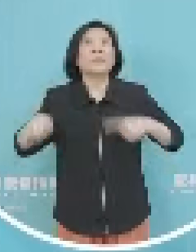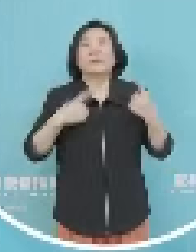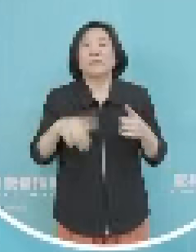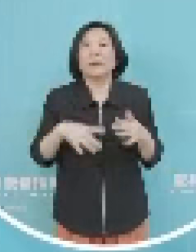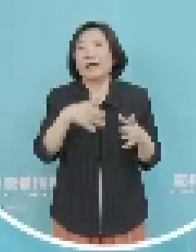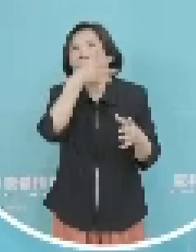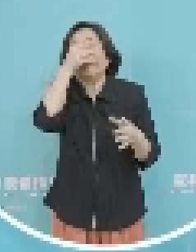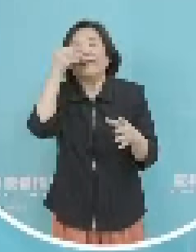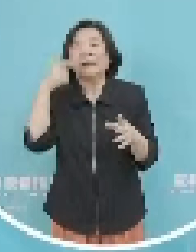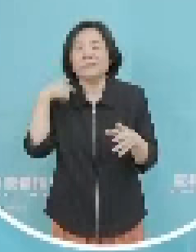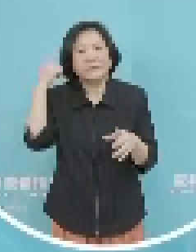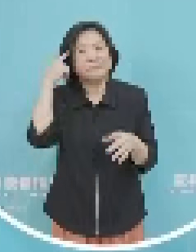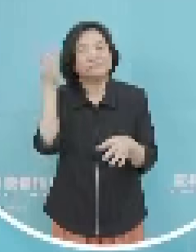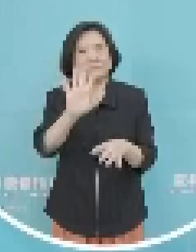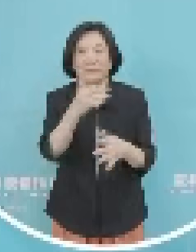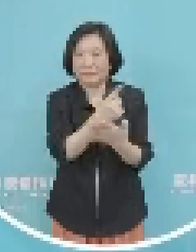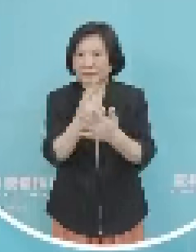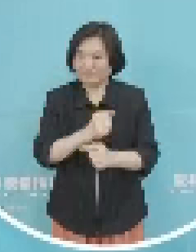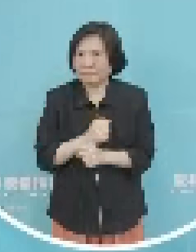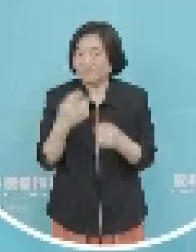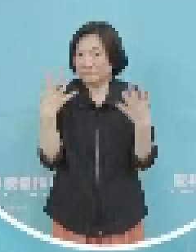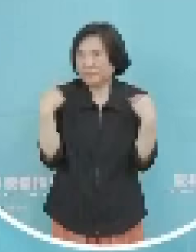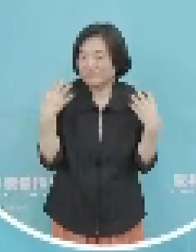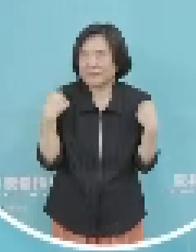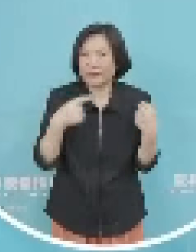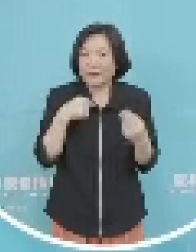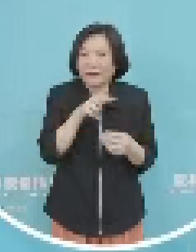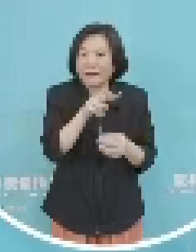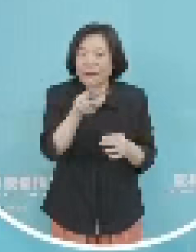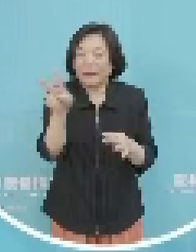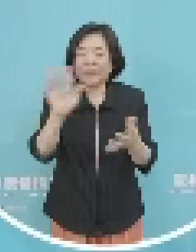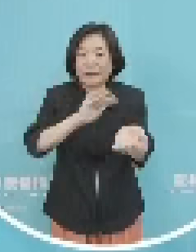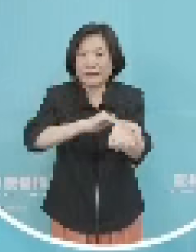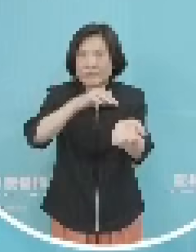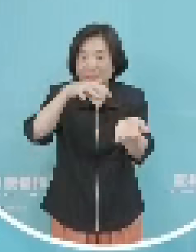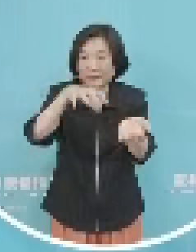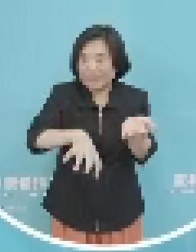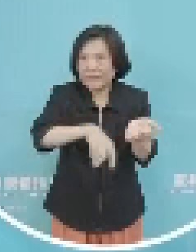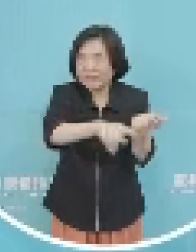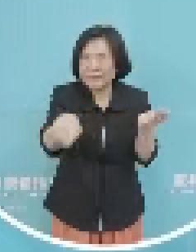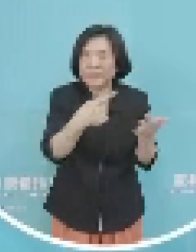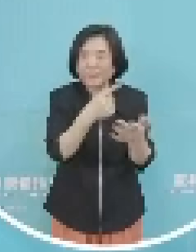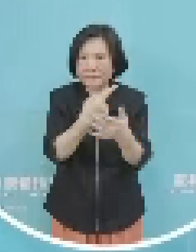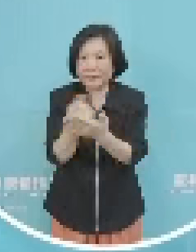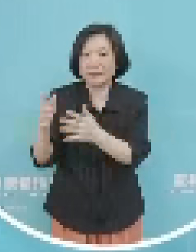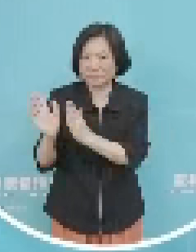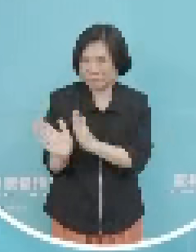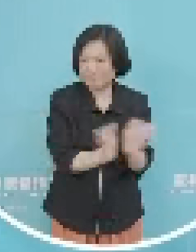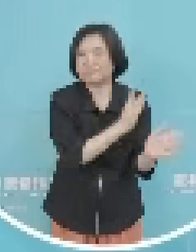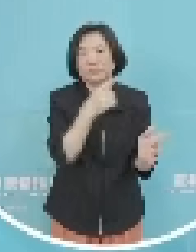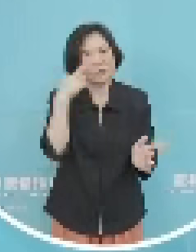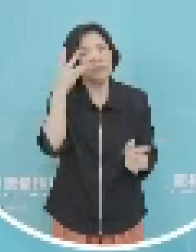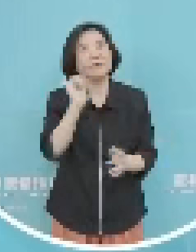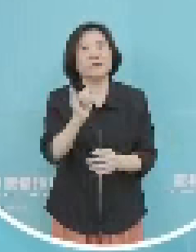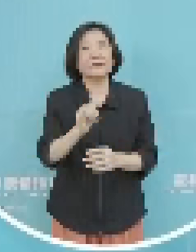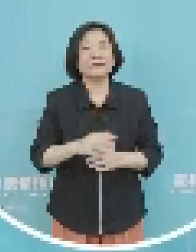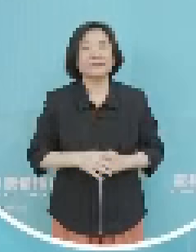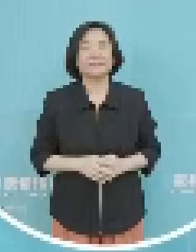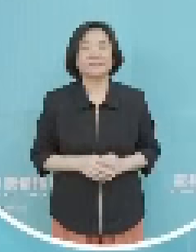再扩张的话哈，应该目前就整个医疗体系哈已经准备完成了。那事实上我在监看